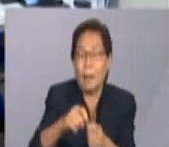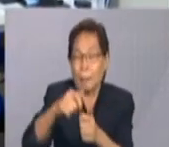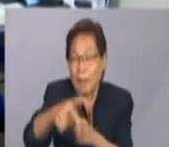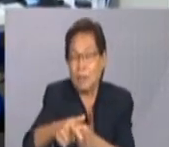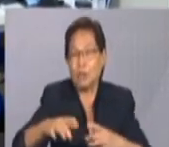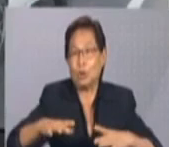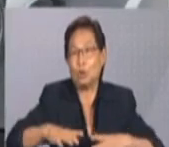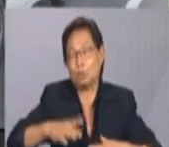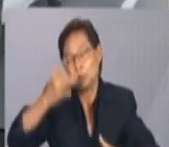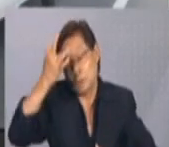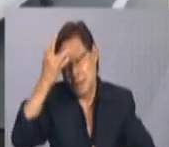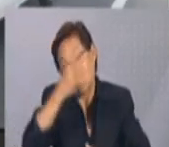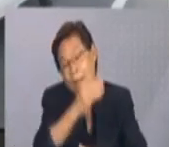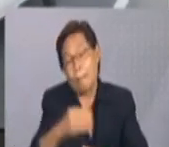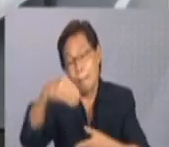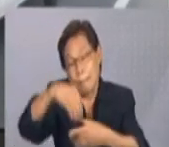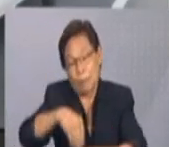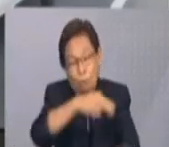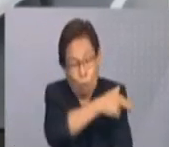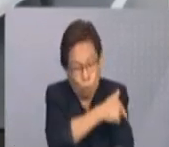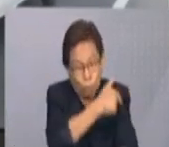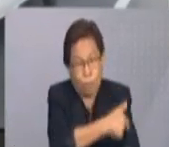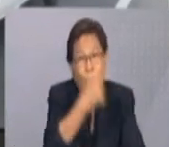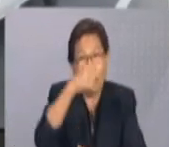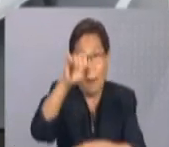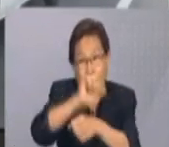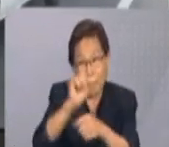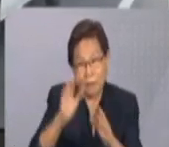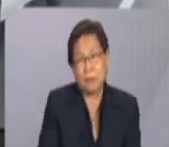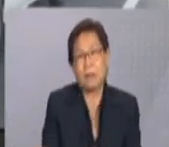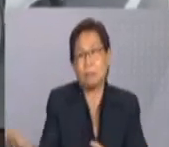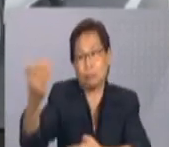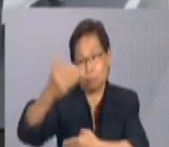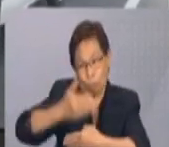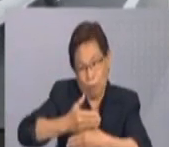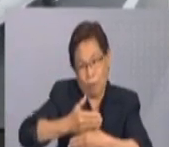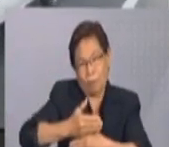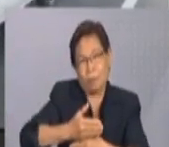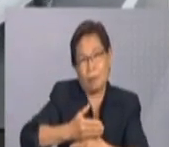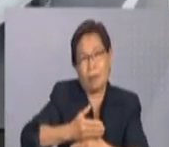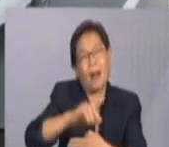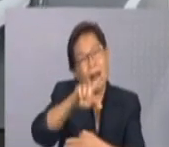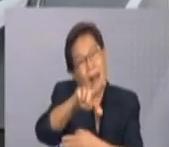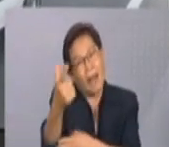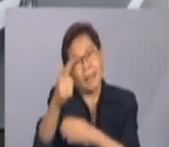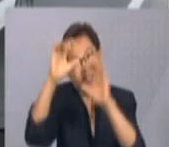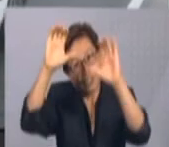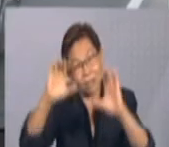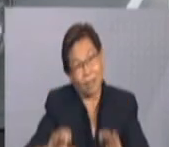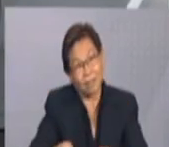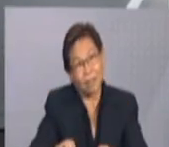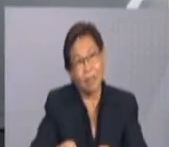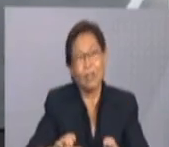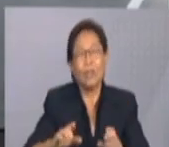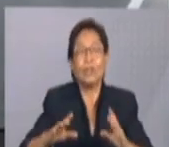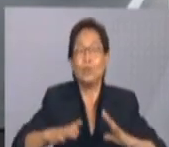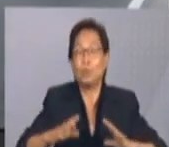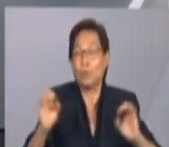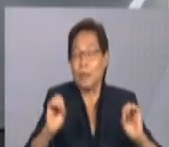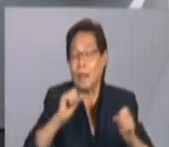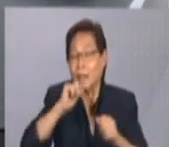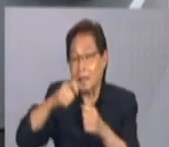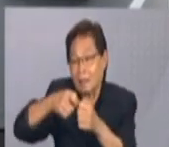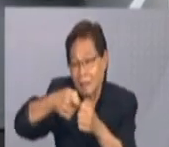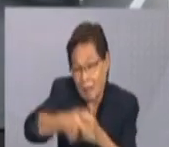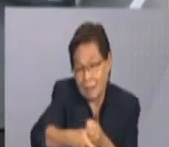dan hospitalisasi bagi pekerja yang di konten otomotif tindakan cuti tanpa gaji dan